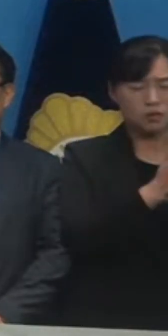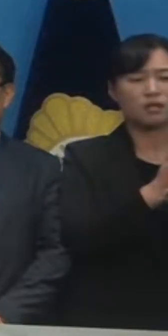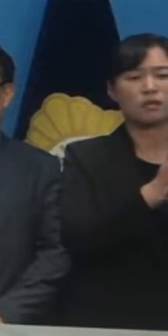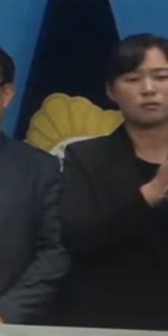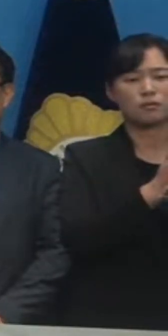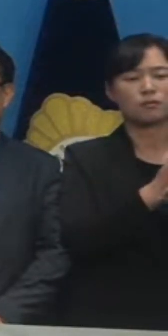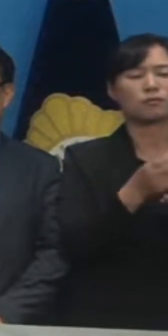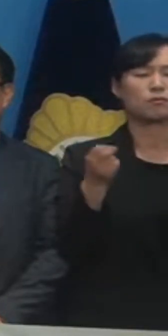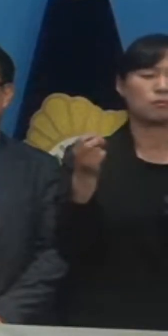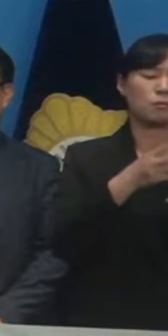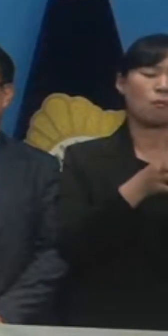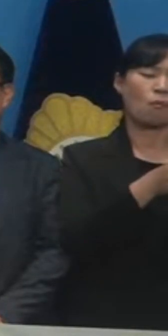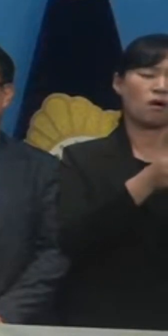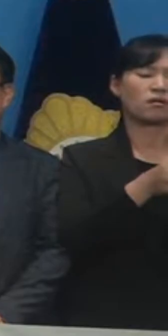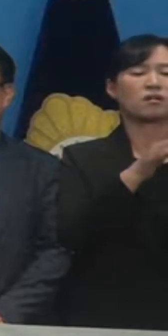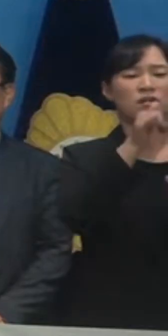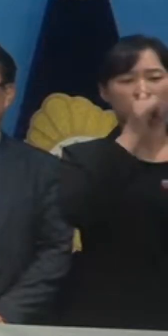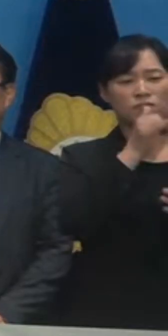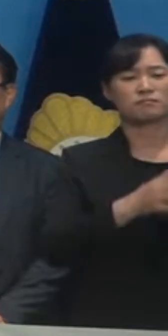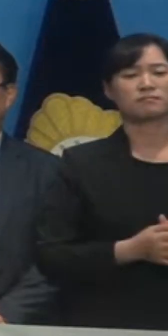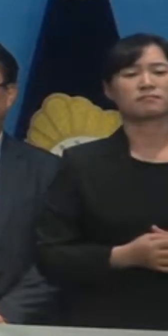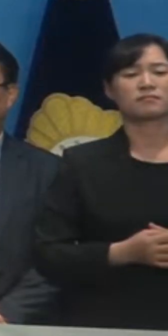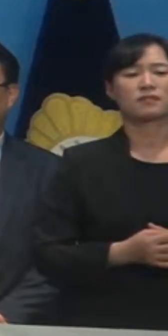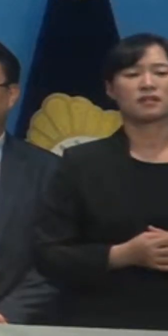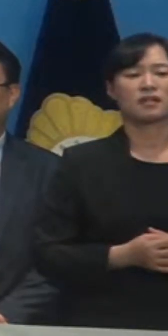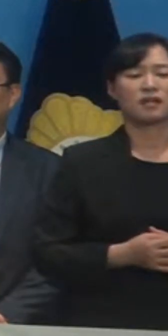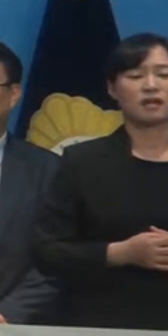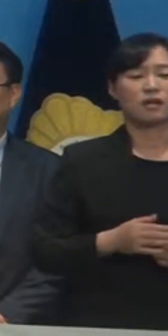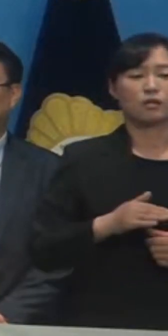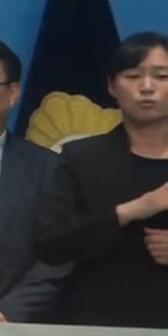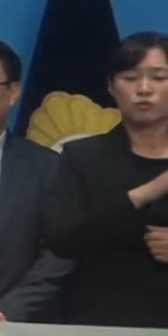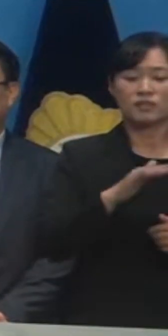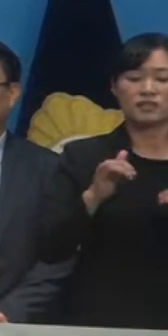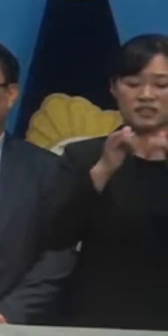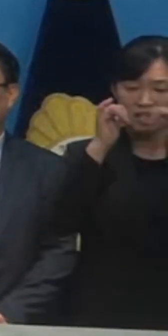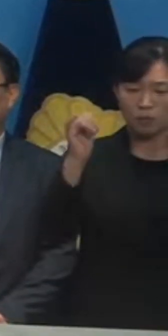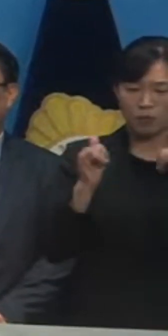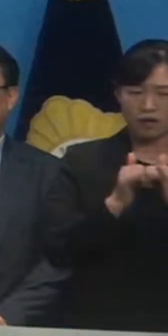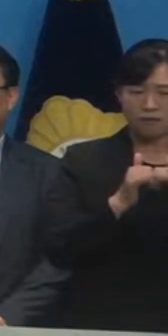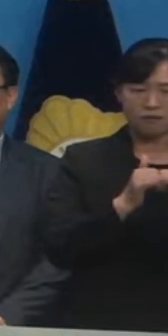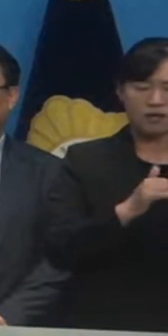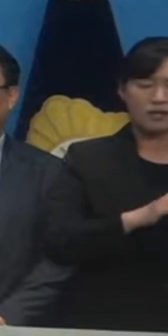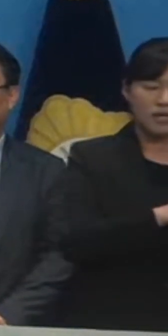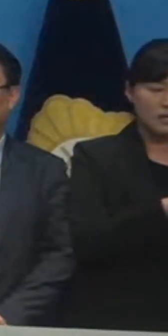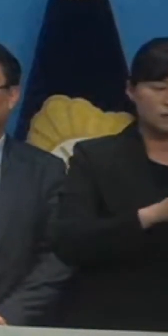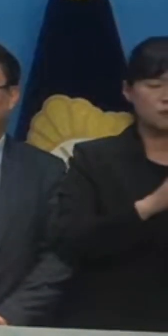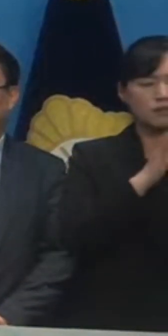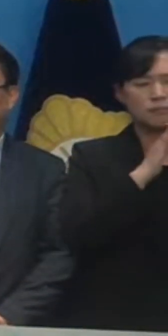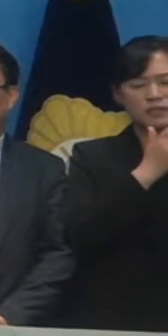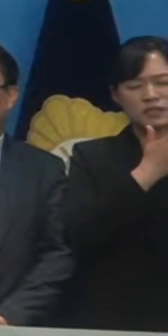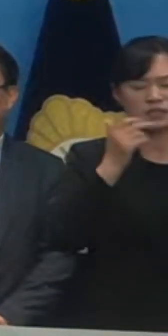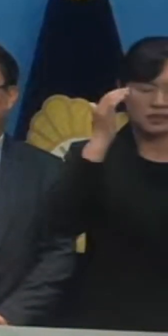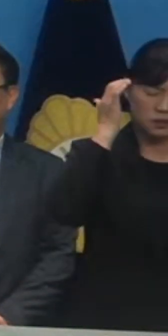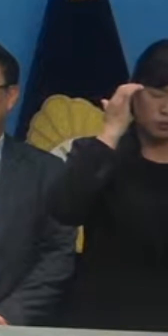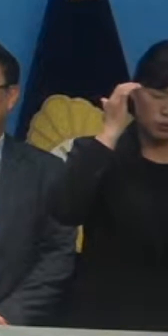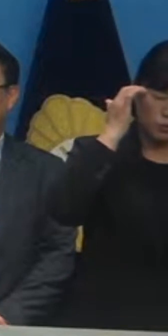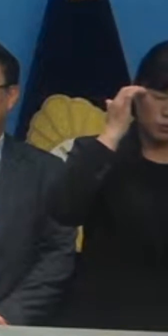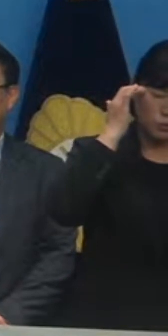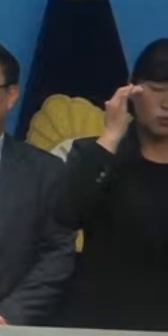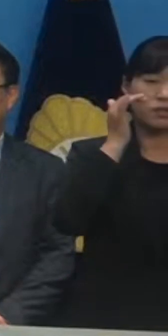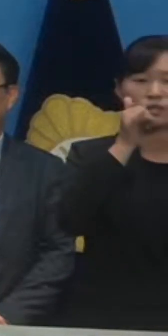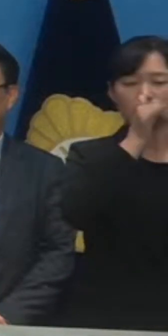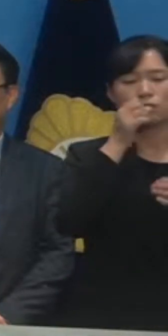범죄에도 또다시 연루되게 되는데요. 이는 우리 사회와 가정들에 크나큰 고통을 안겨주고 있음은